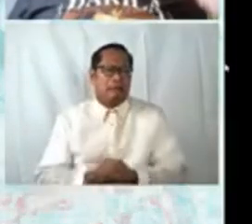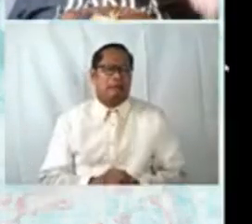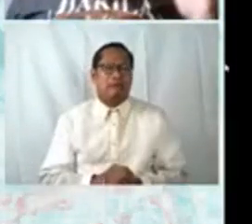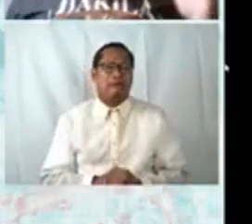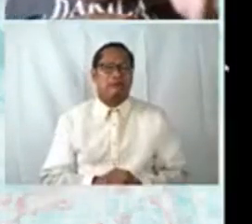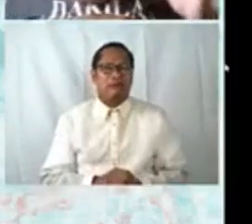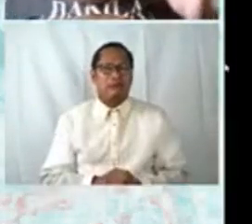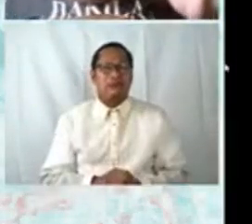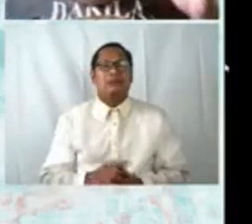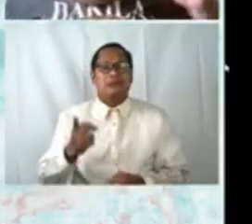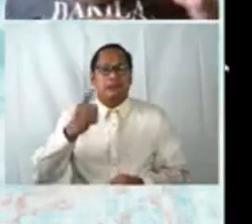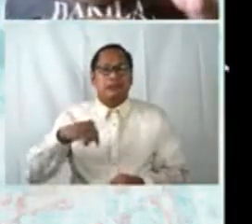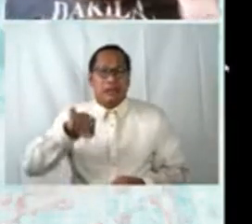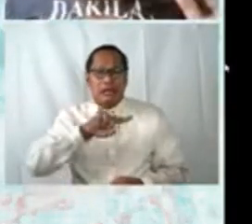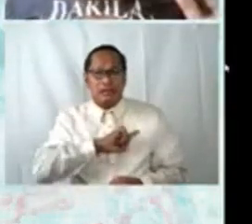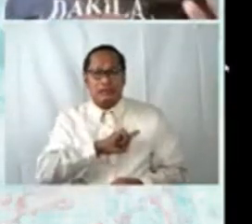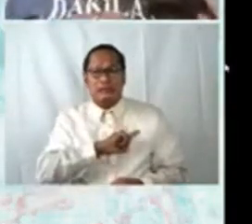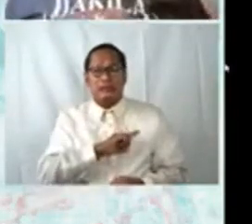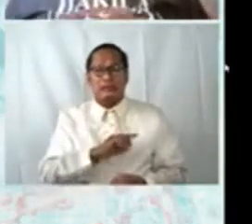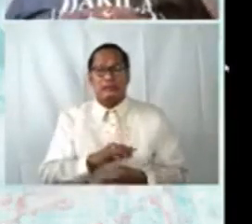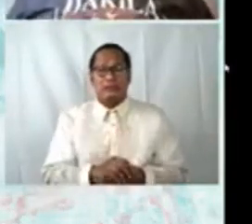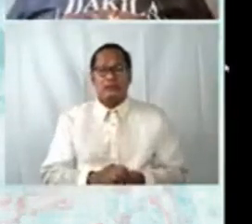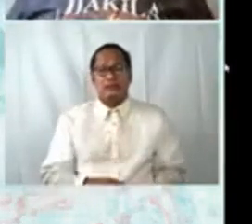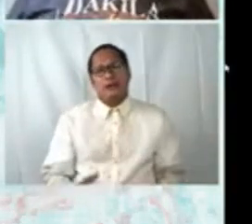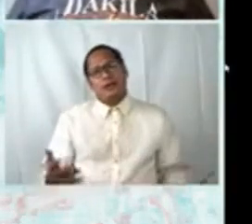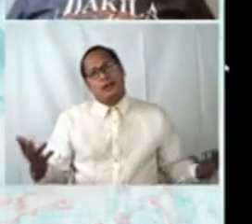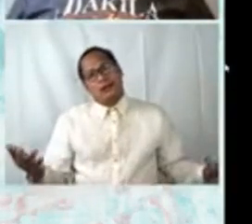sa ating pagkatalo.